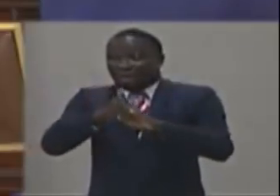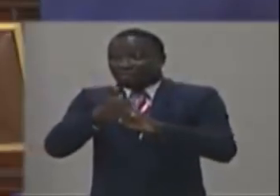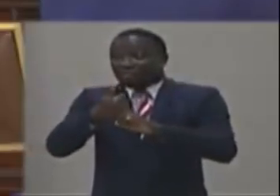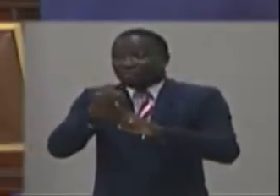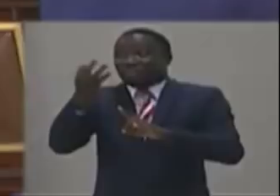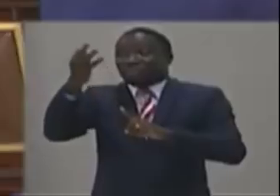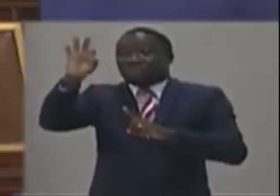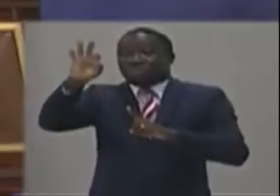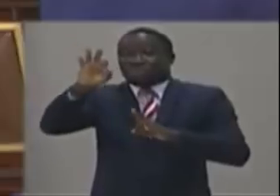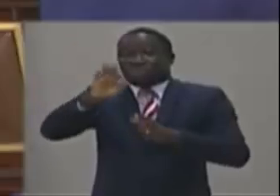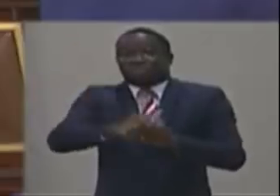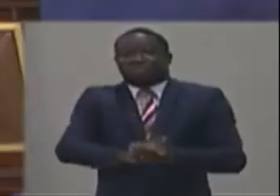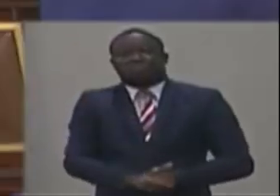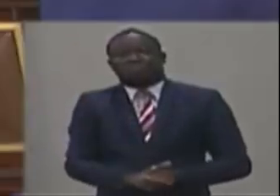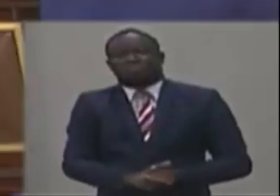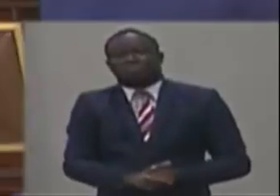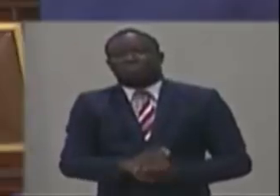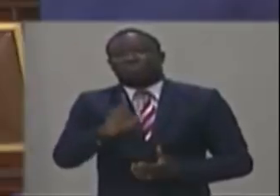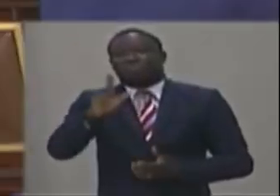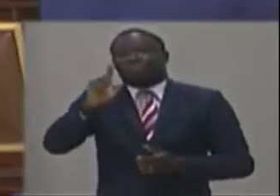le mois d'avril